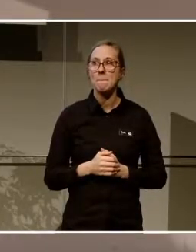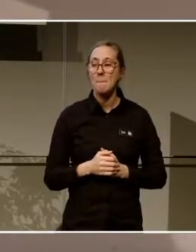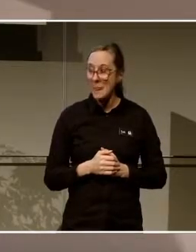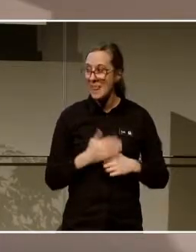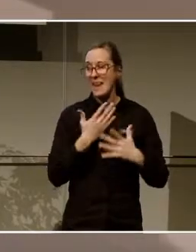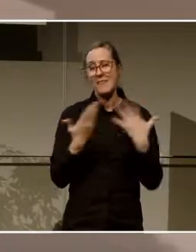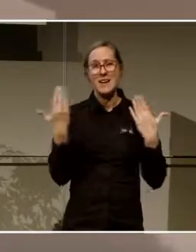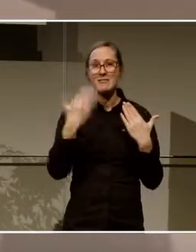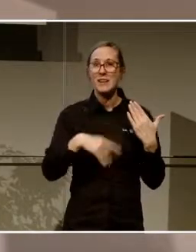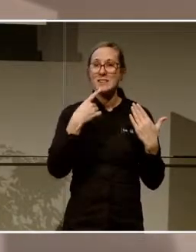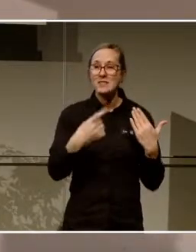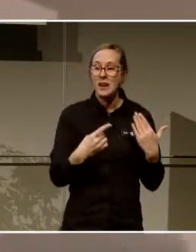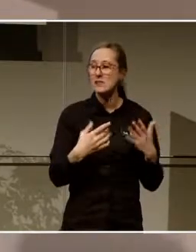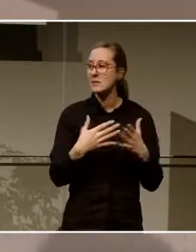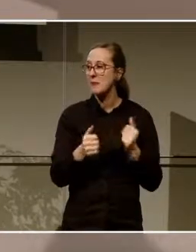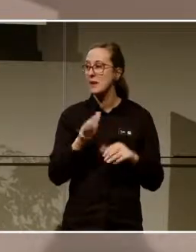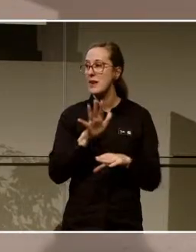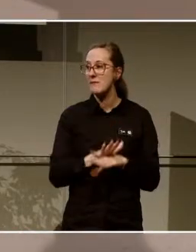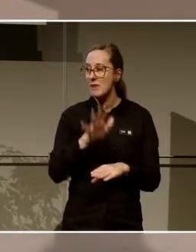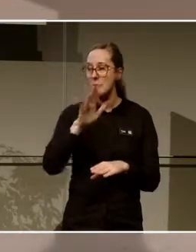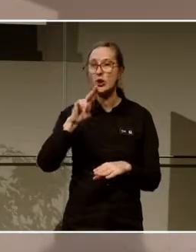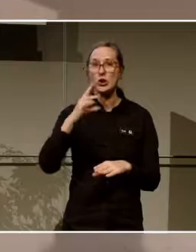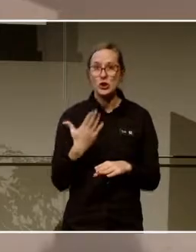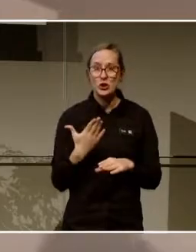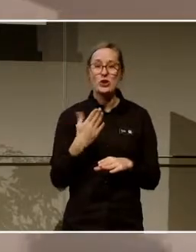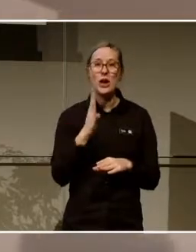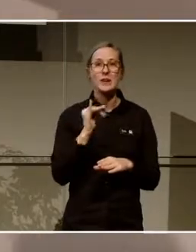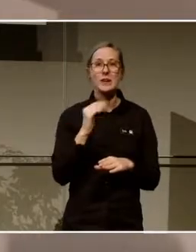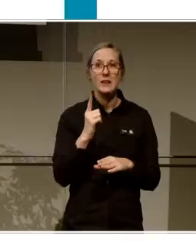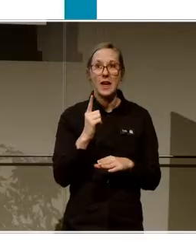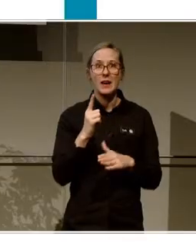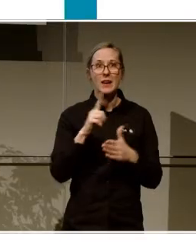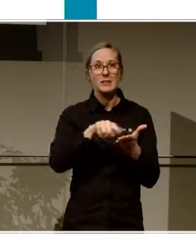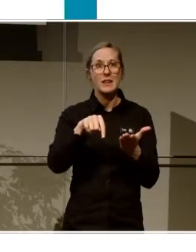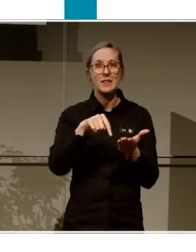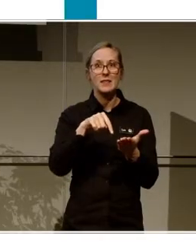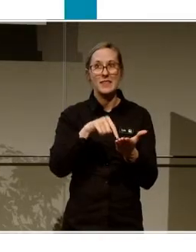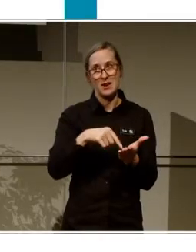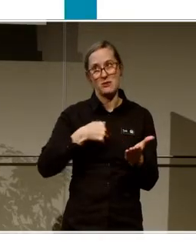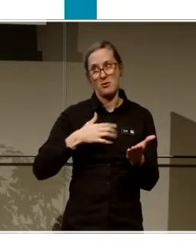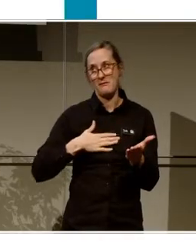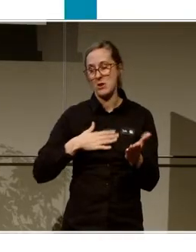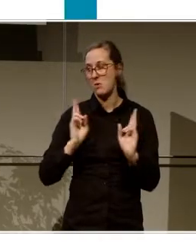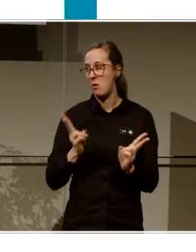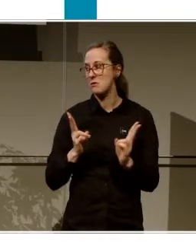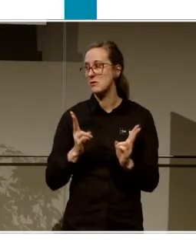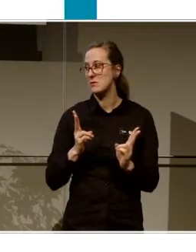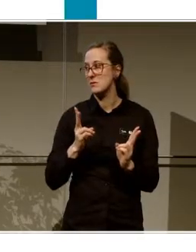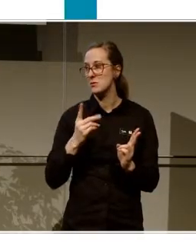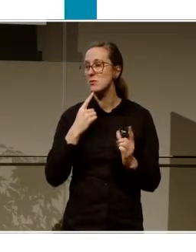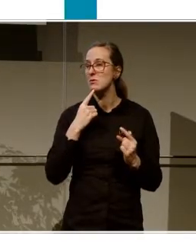Flera har nämnt 15 nya digidelcenter. Jag vill också nämna dem förstås. Det är